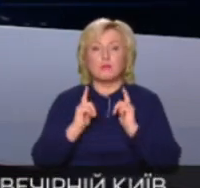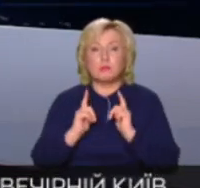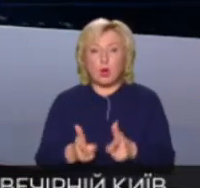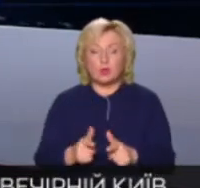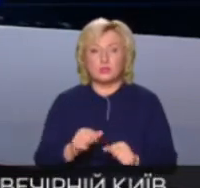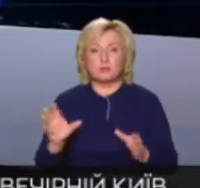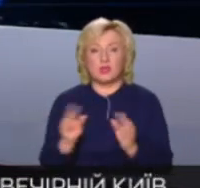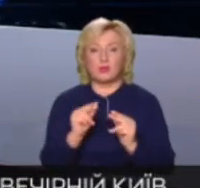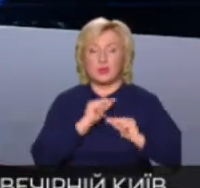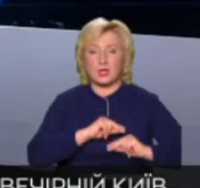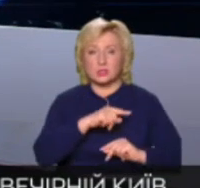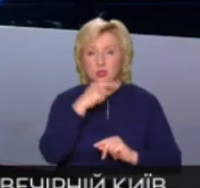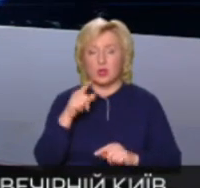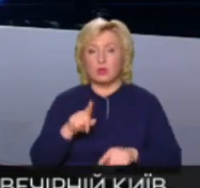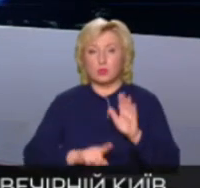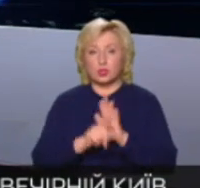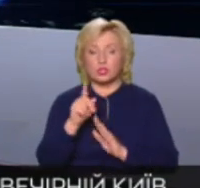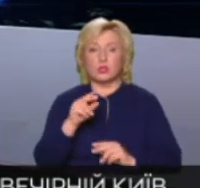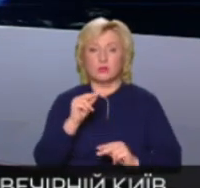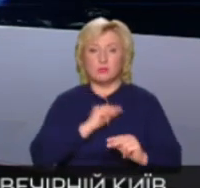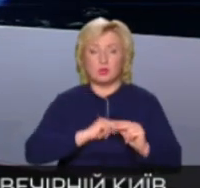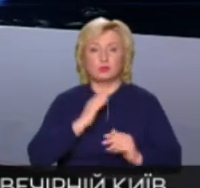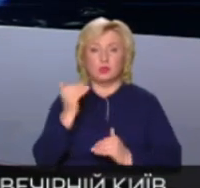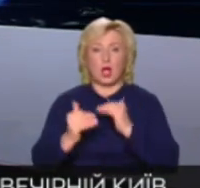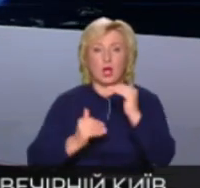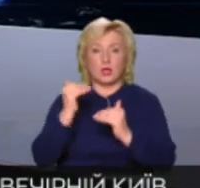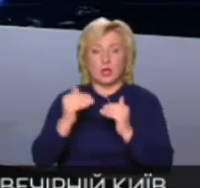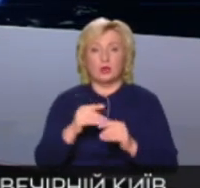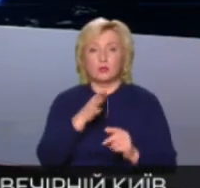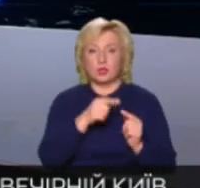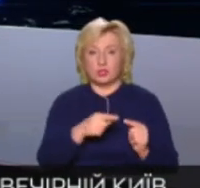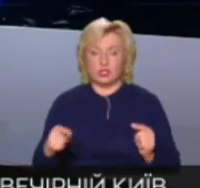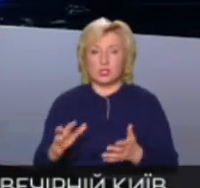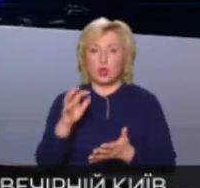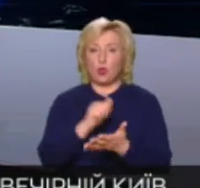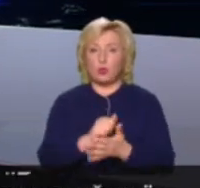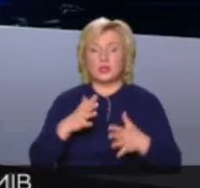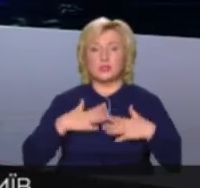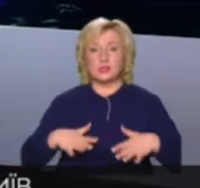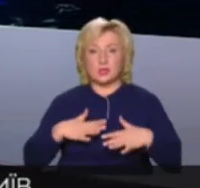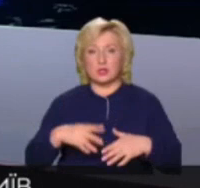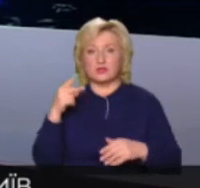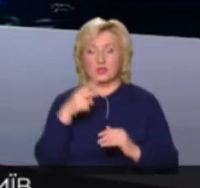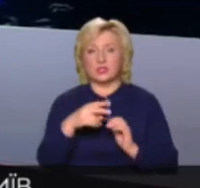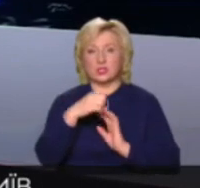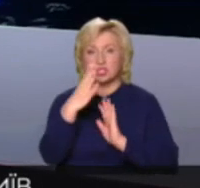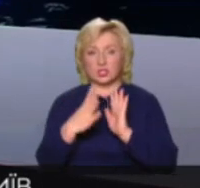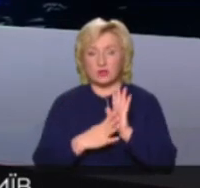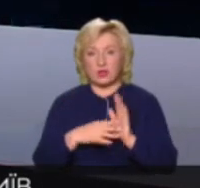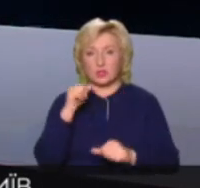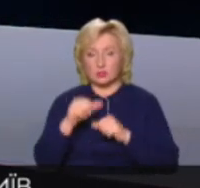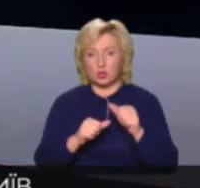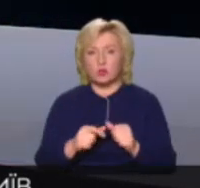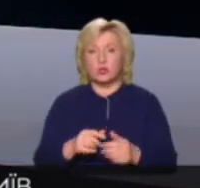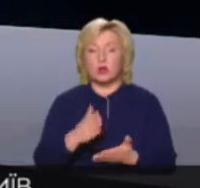росіянами та почала будувати свою кар'єру, так би мовити, під час їхньої окупації Криму. У 2019 році вона